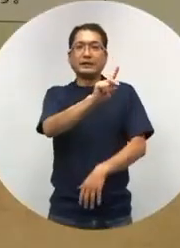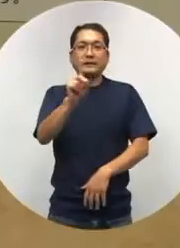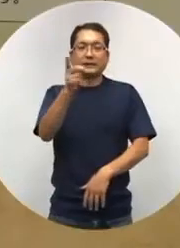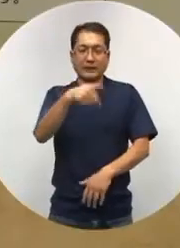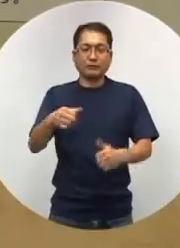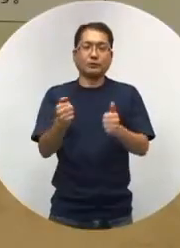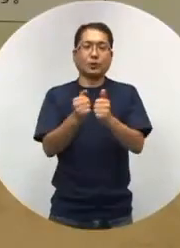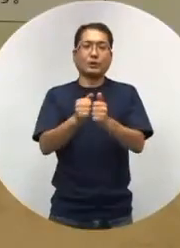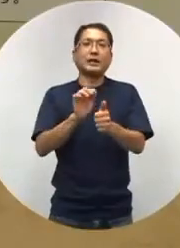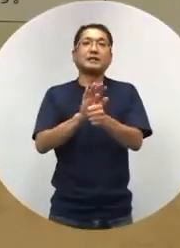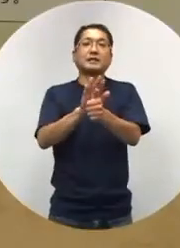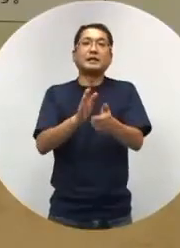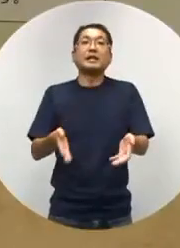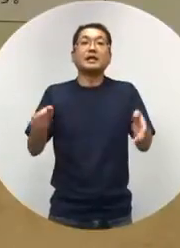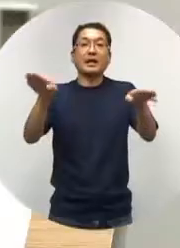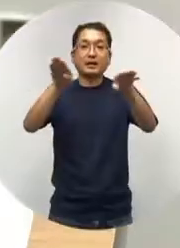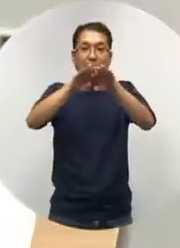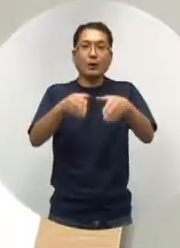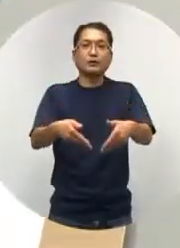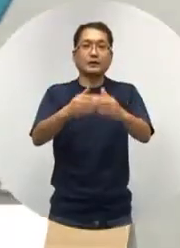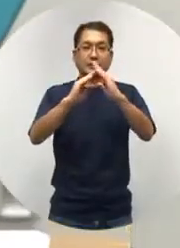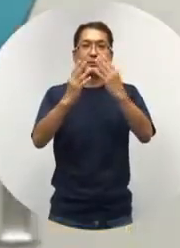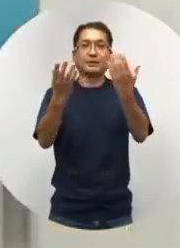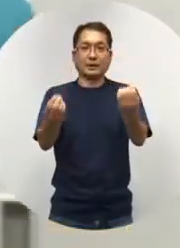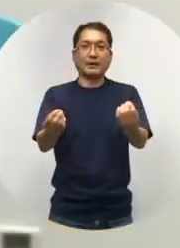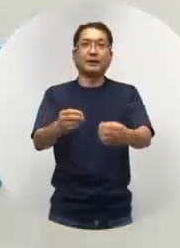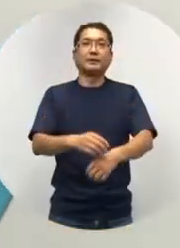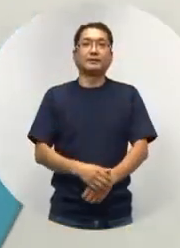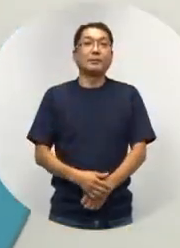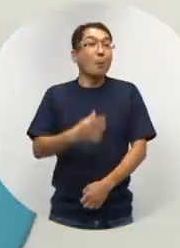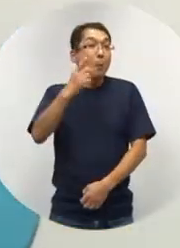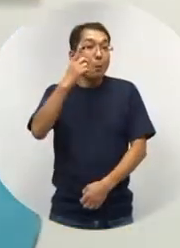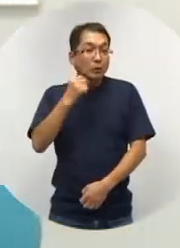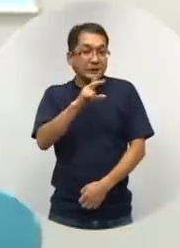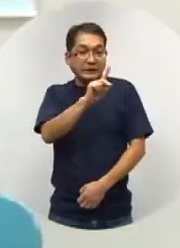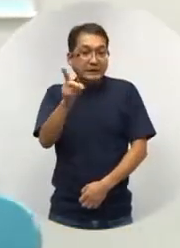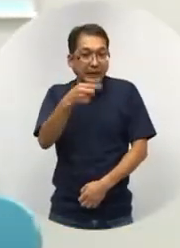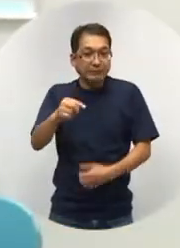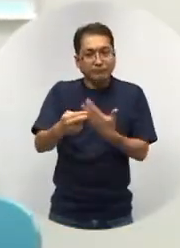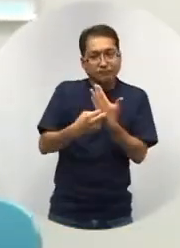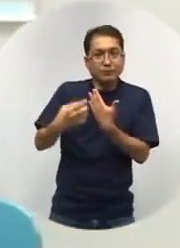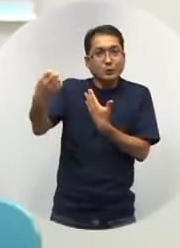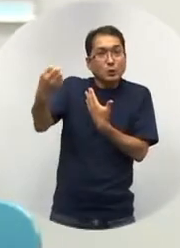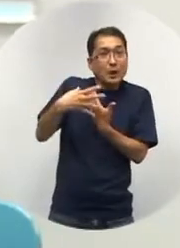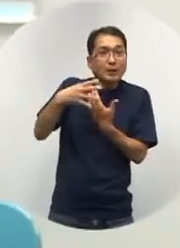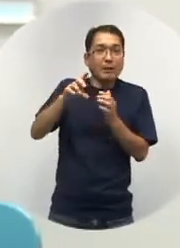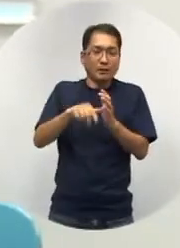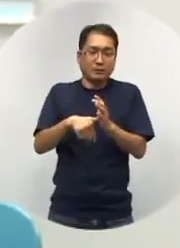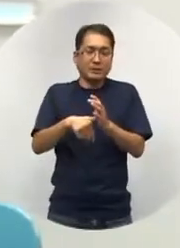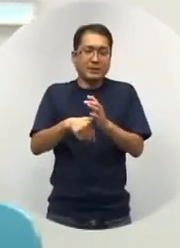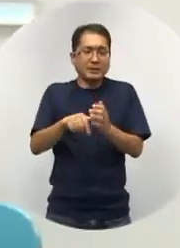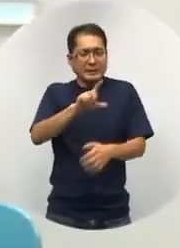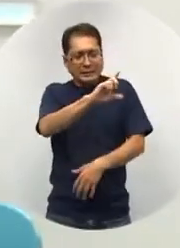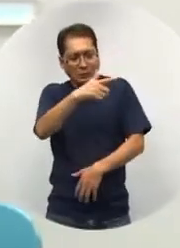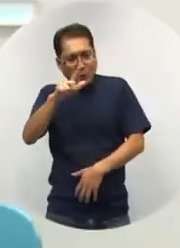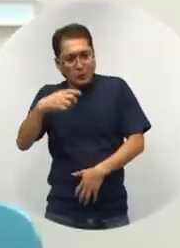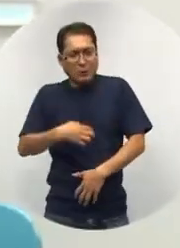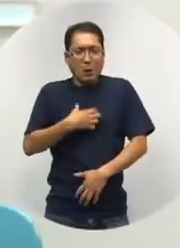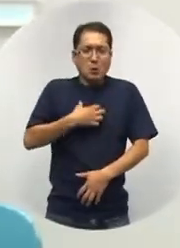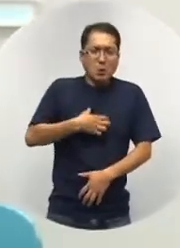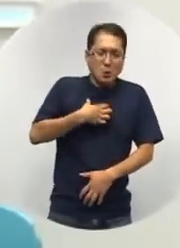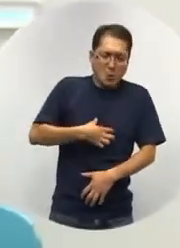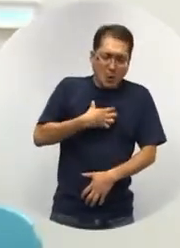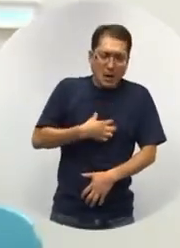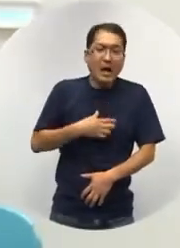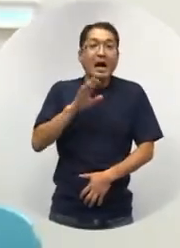談支援センターを設置しています。もしがんと診断されたらさまざまな不安が頭をよぎ